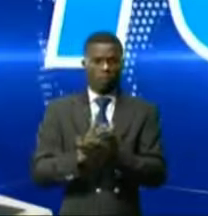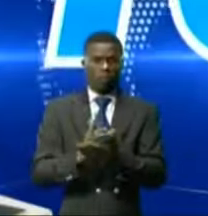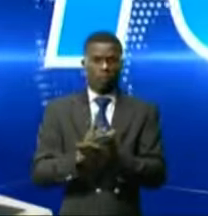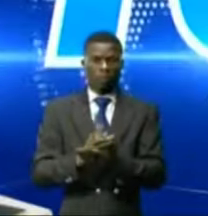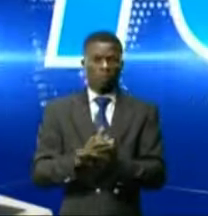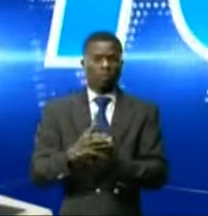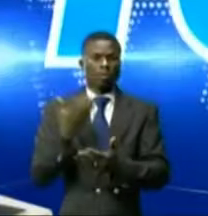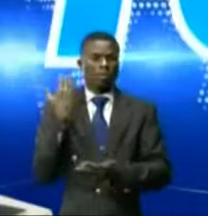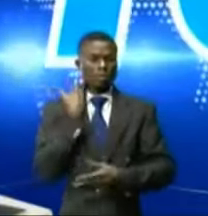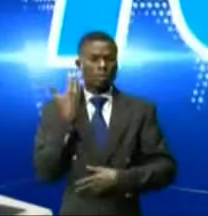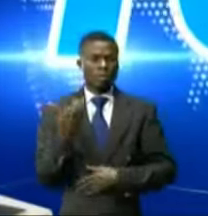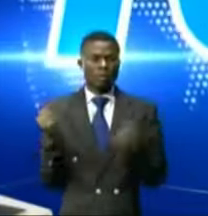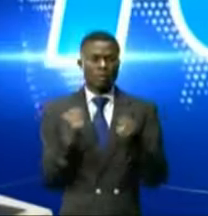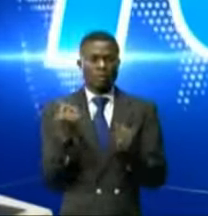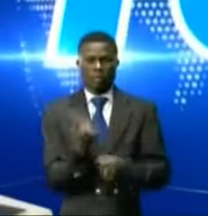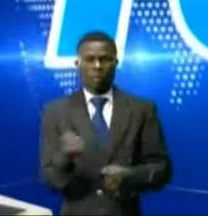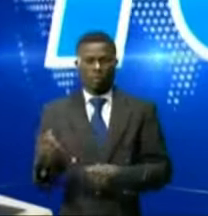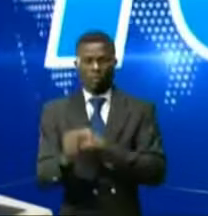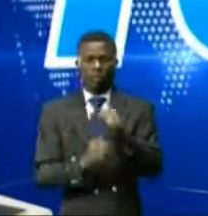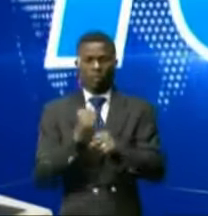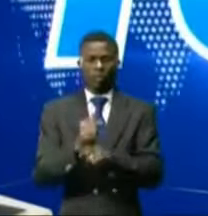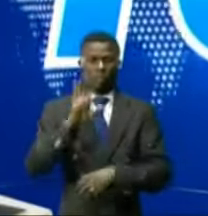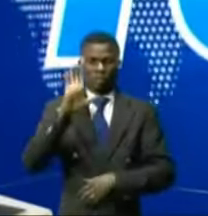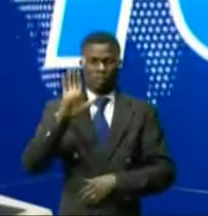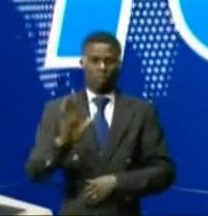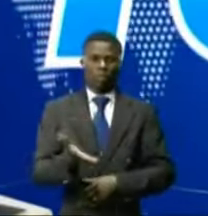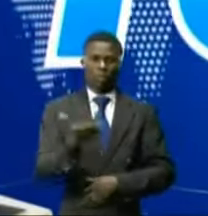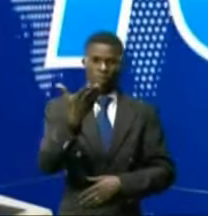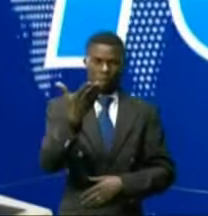la malaria chez les enfants de moins de 5 ans. Rodé Panda.